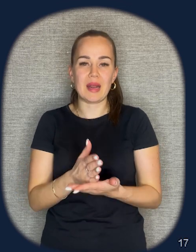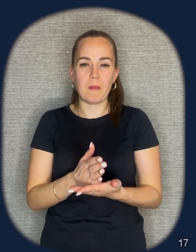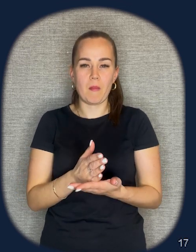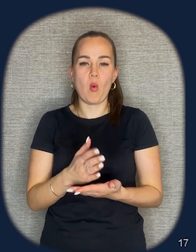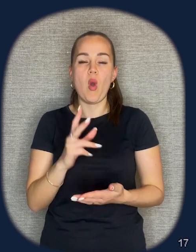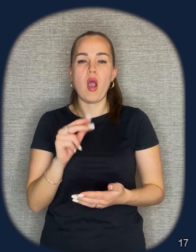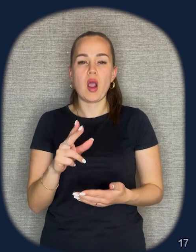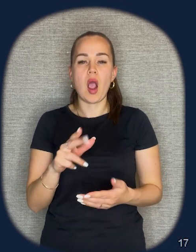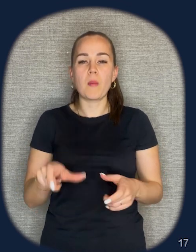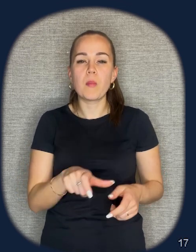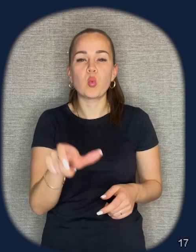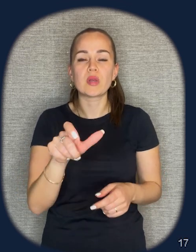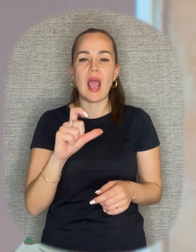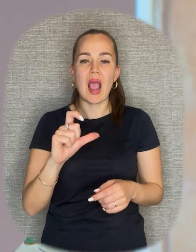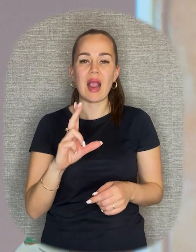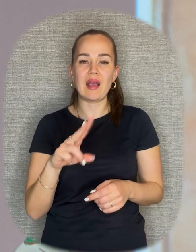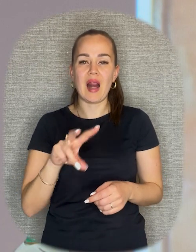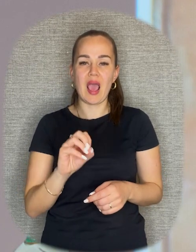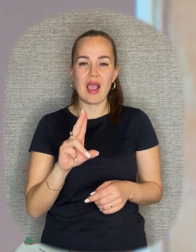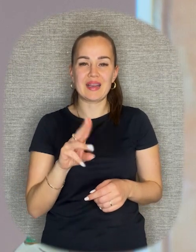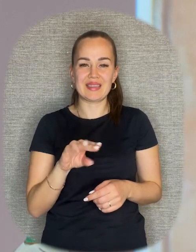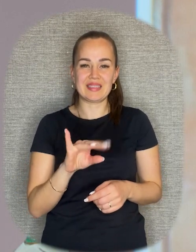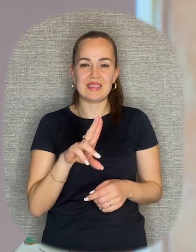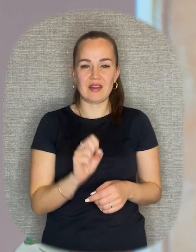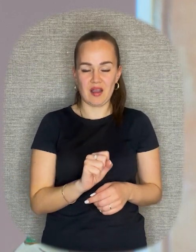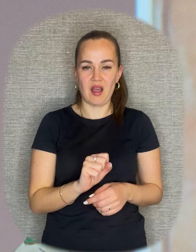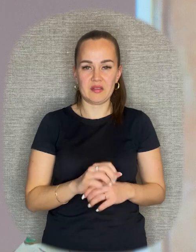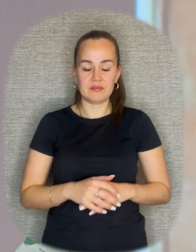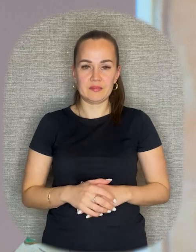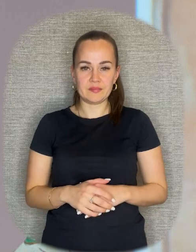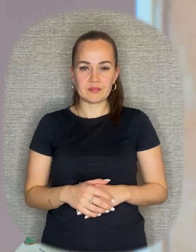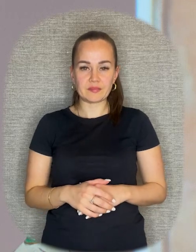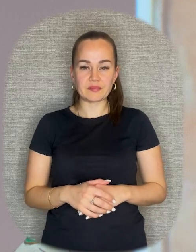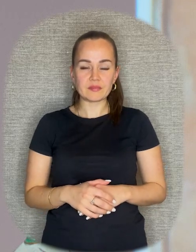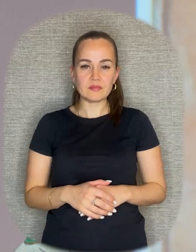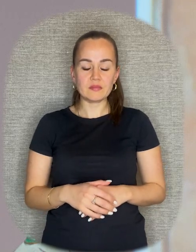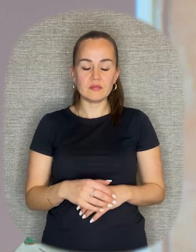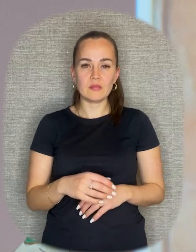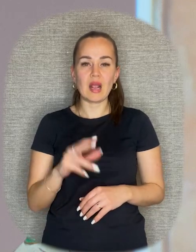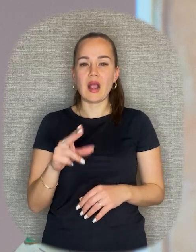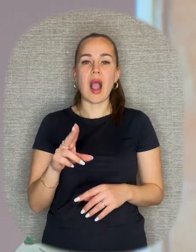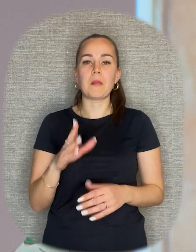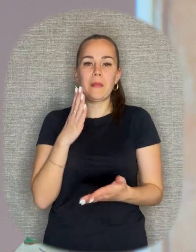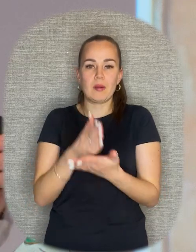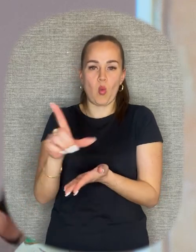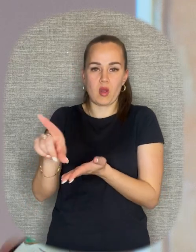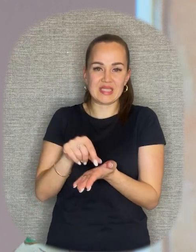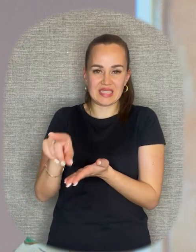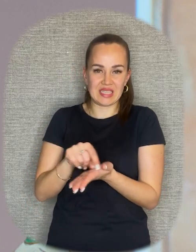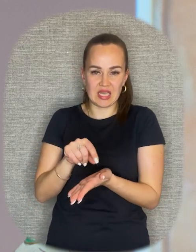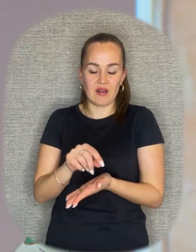к эклектики Да в время ужас к эклектики или к врасти то есть вот опять же к такому